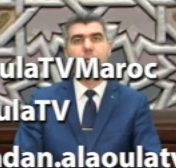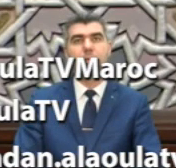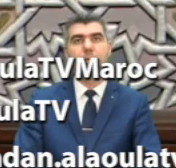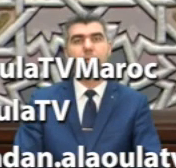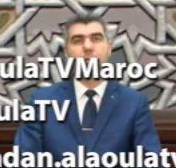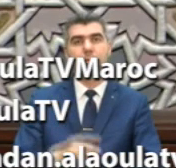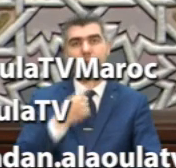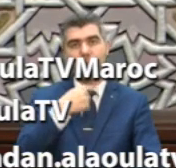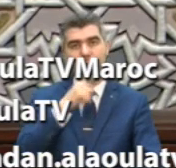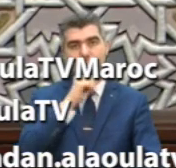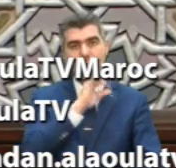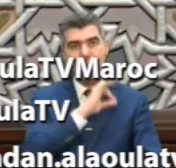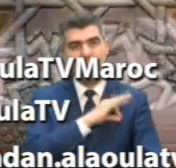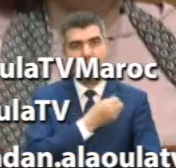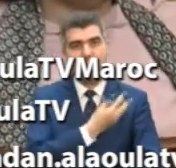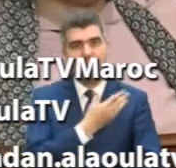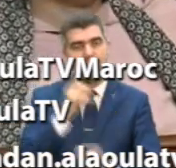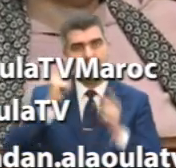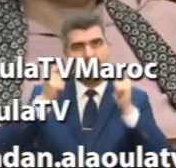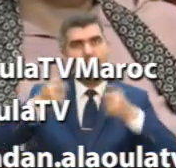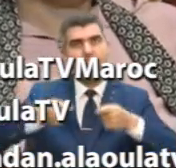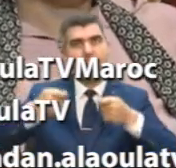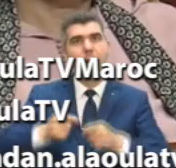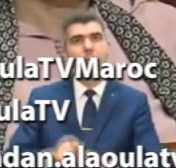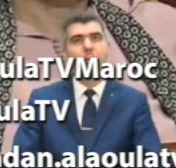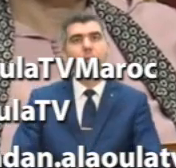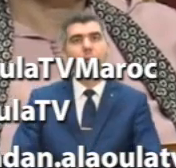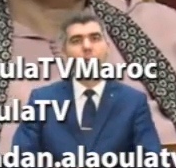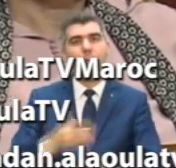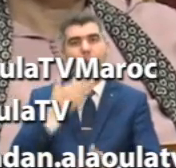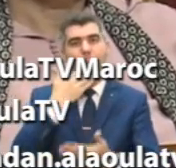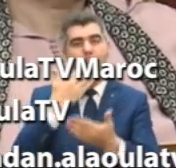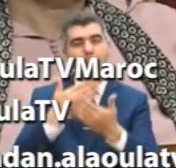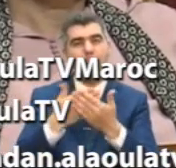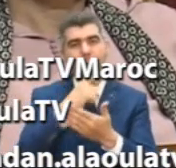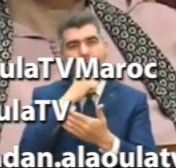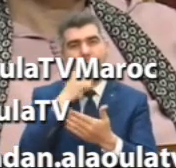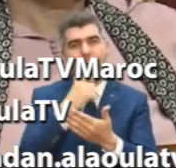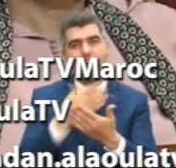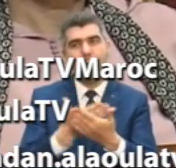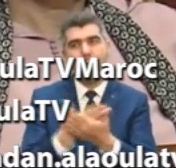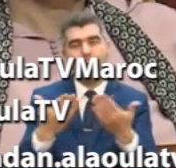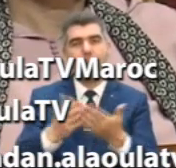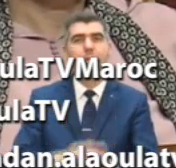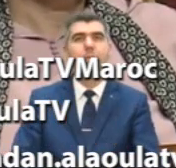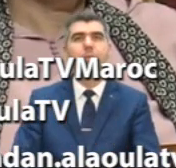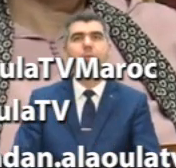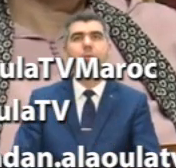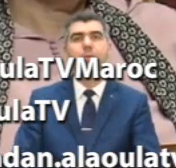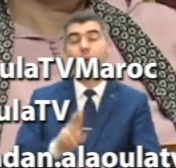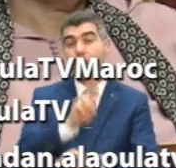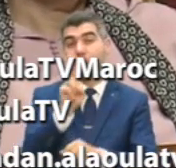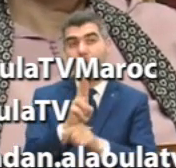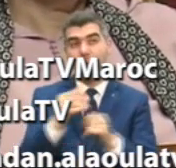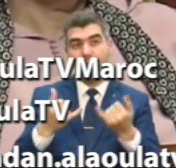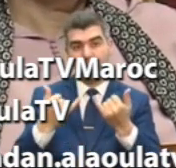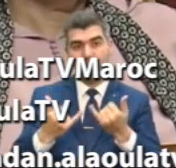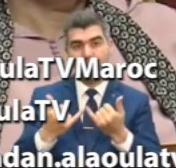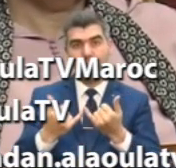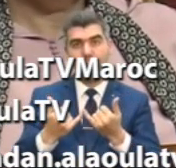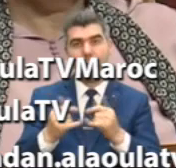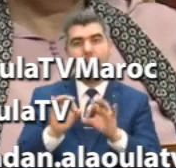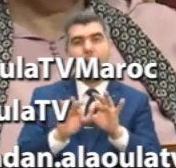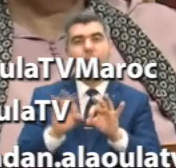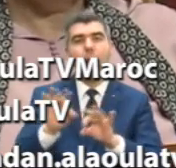بسم الله الرحمن الرحيم، السلام عليكم، عواشر مباركة. السيدة الرئيسة، السيد الوزير، سؤالنا اليوم يتعلق